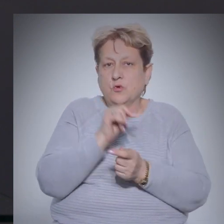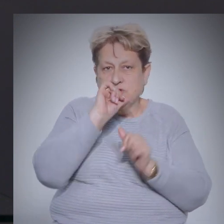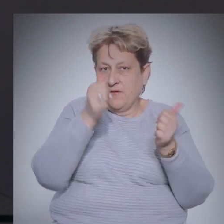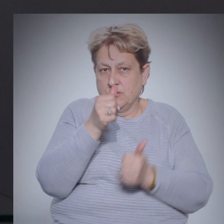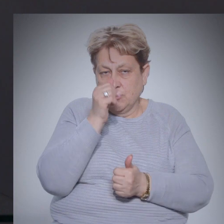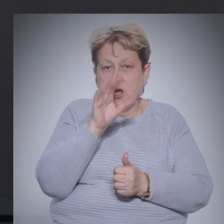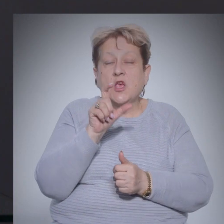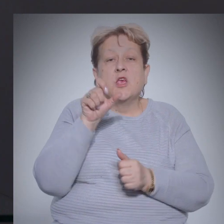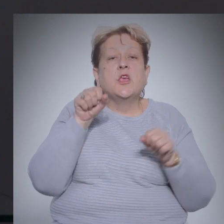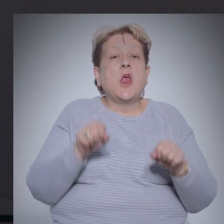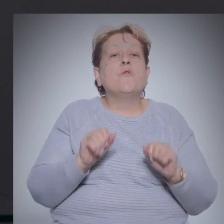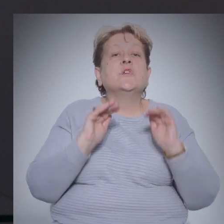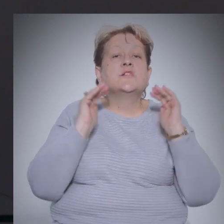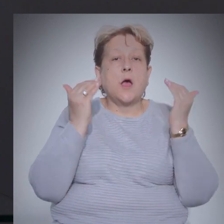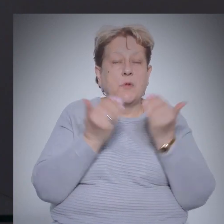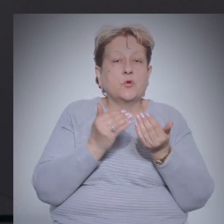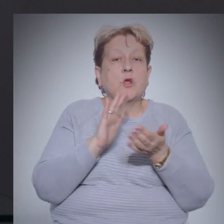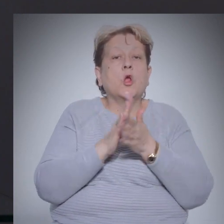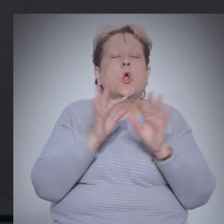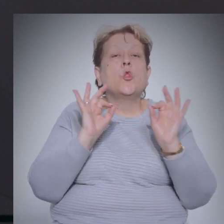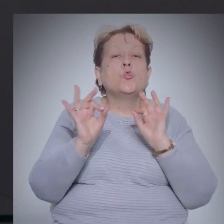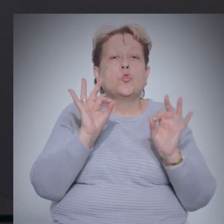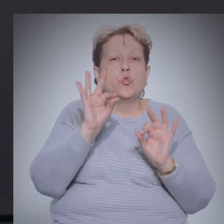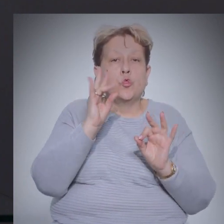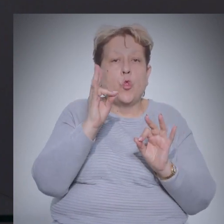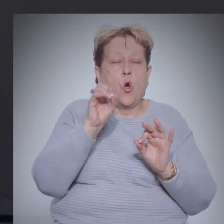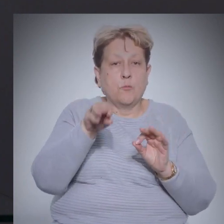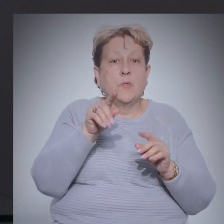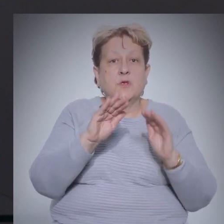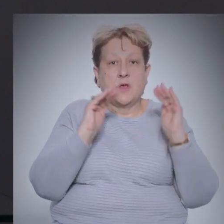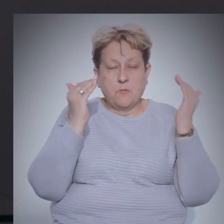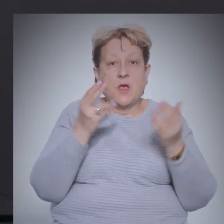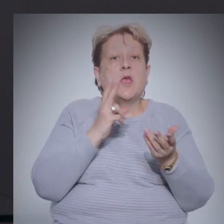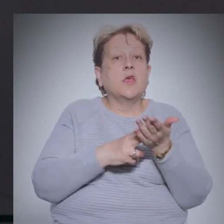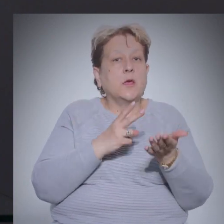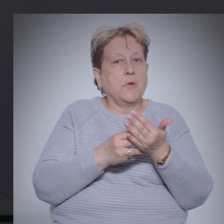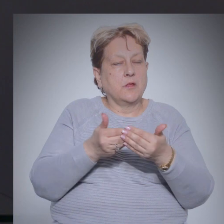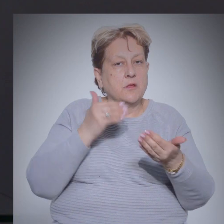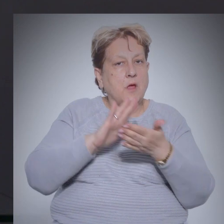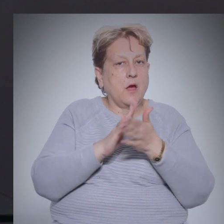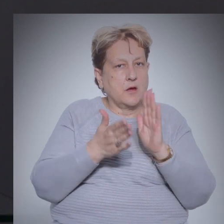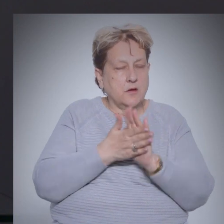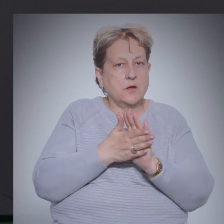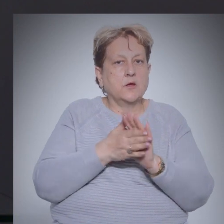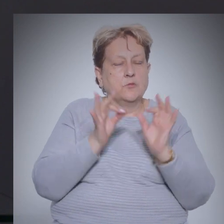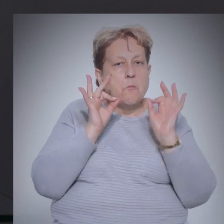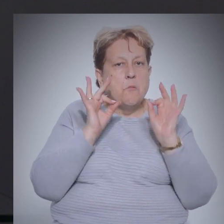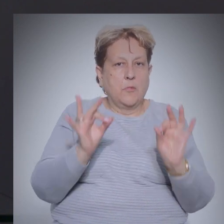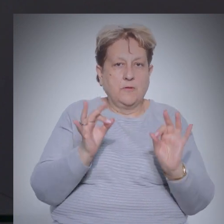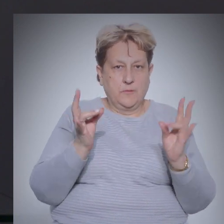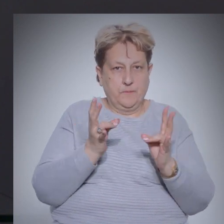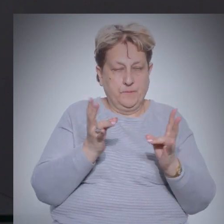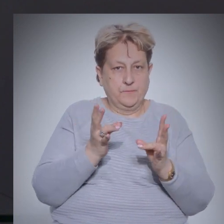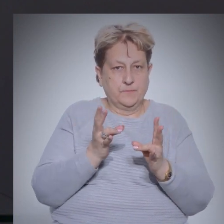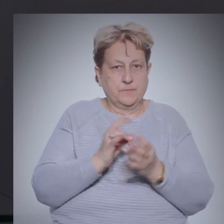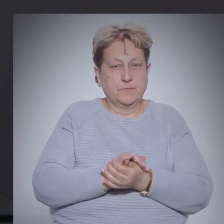տվակերպել, այսինքն իրավունքի սամանապակում նախատեսող նորմերը, պետք ա այդ իրավունքի սամանապակման հիմքերը նախատեսեն սպարիջ